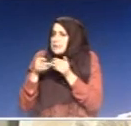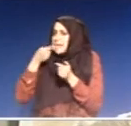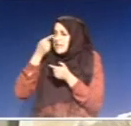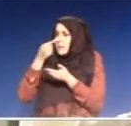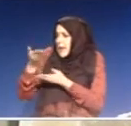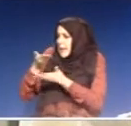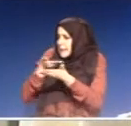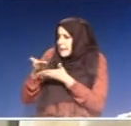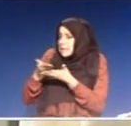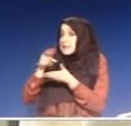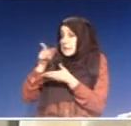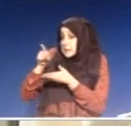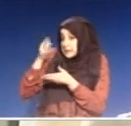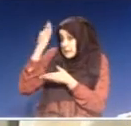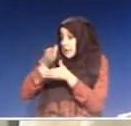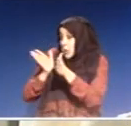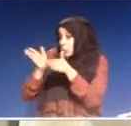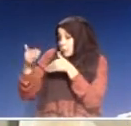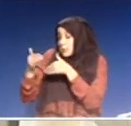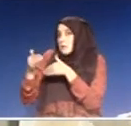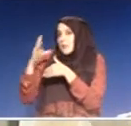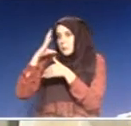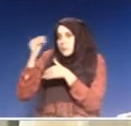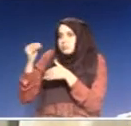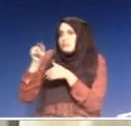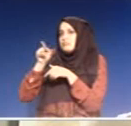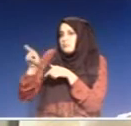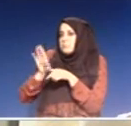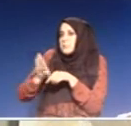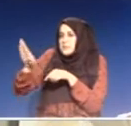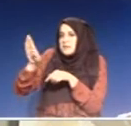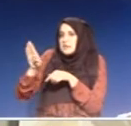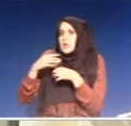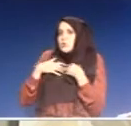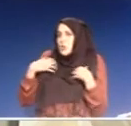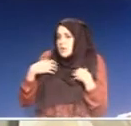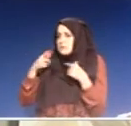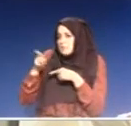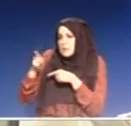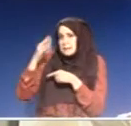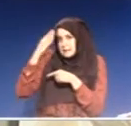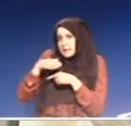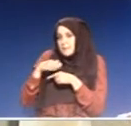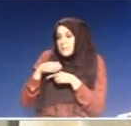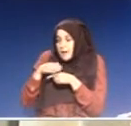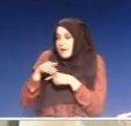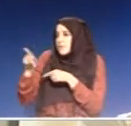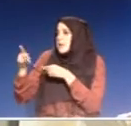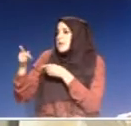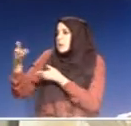الذي يملك دراية فنية، دراية علمية، تتشكل عنده